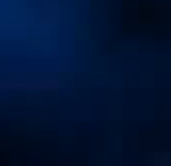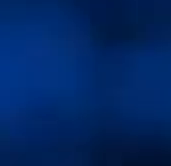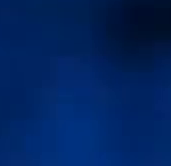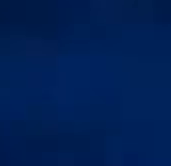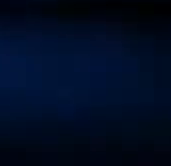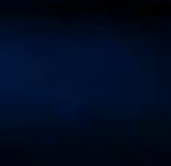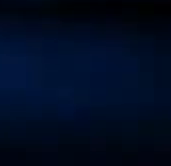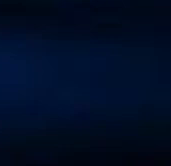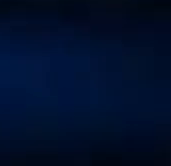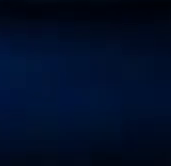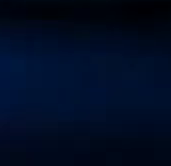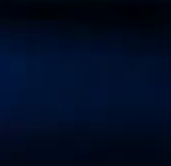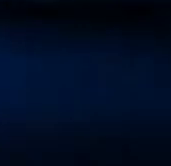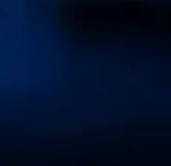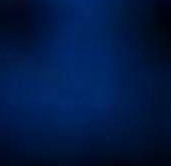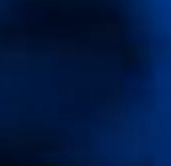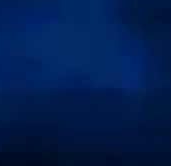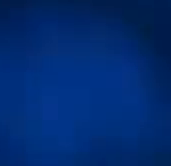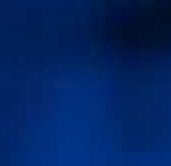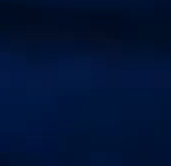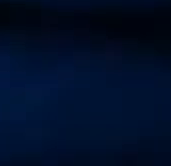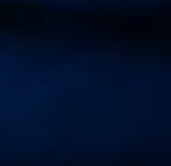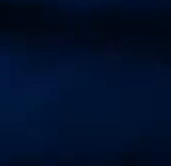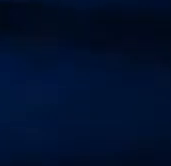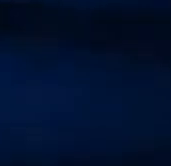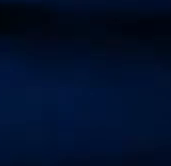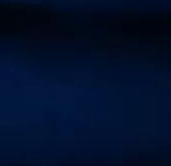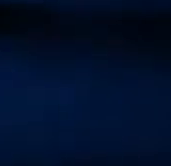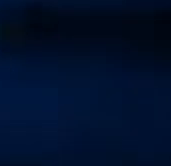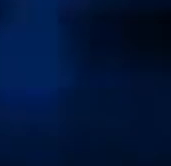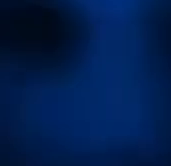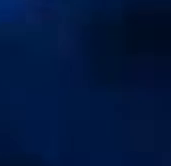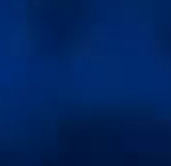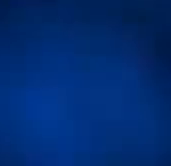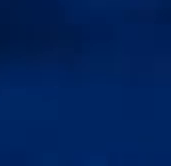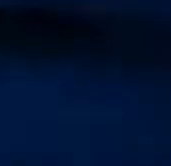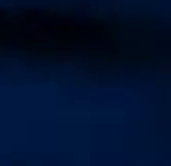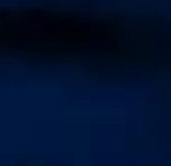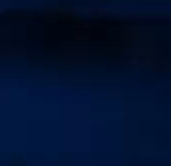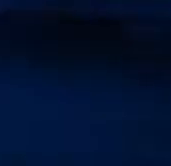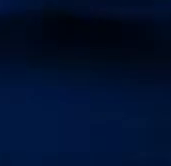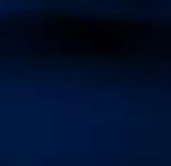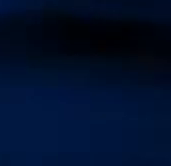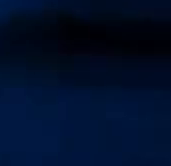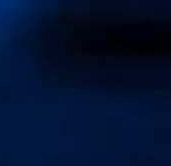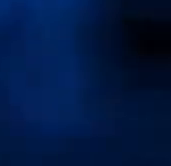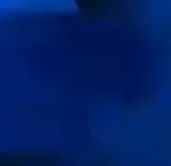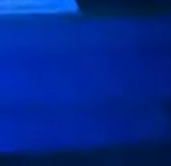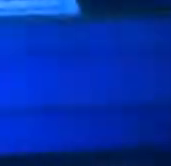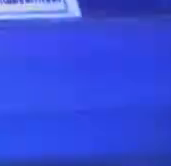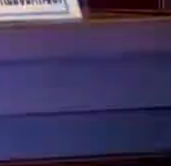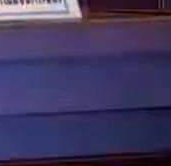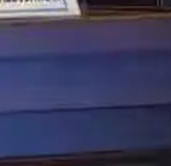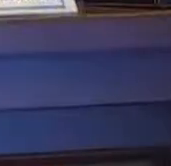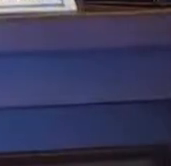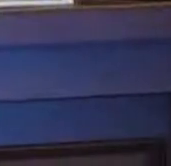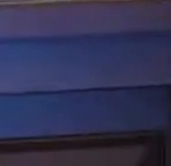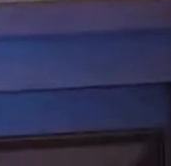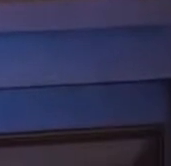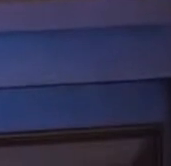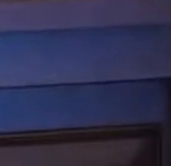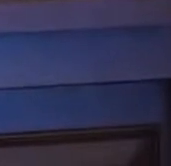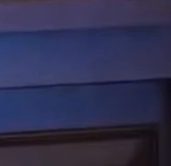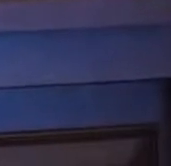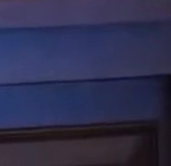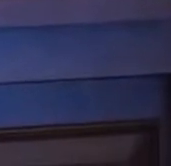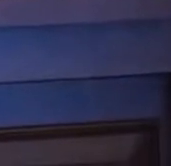baru. Episode ketiga, perubahan mekanisme penyaluran dan penggunaan dana bantuan operasional sekolah atau BOS. Nah, untuk